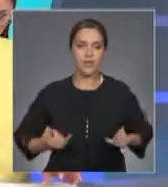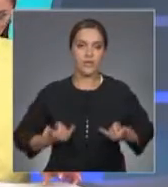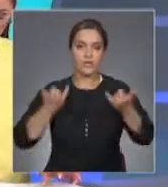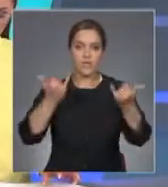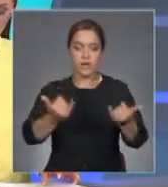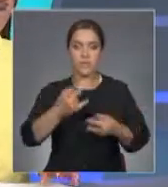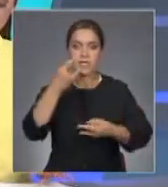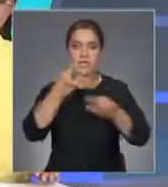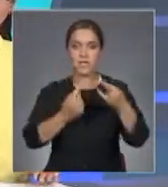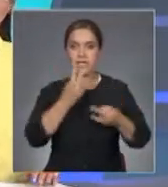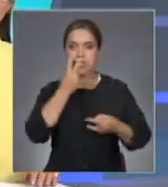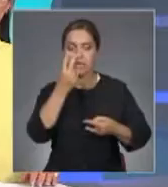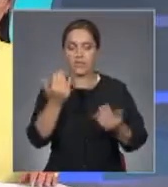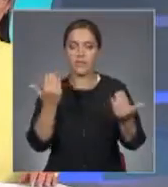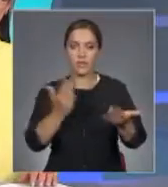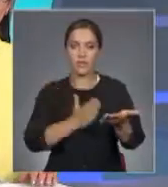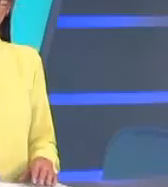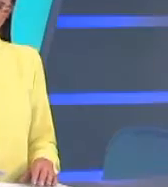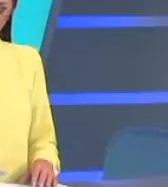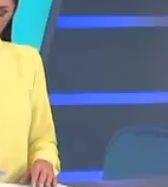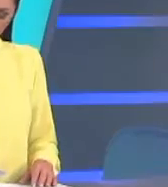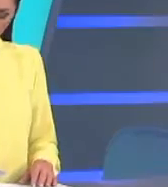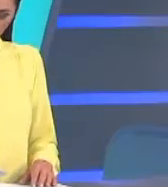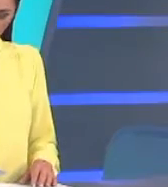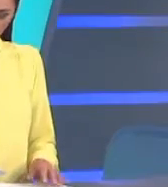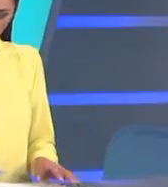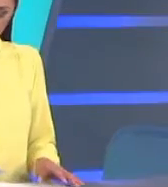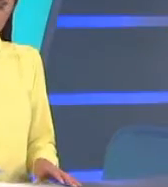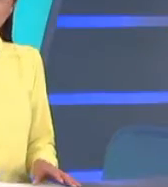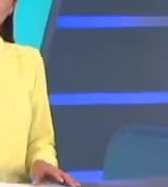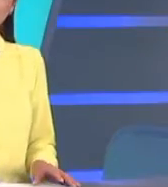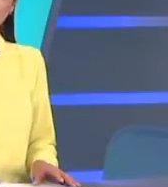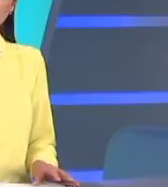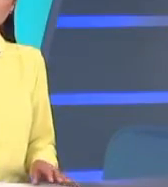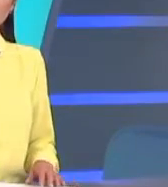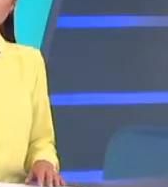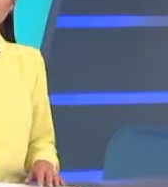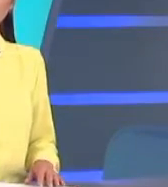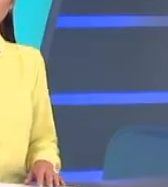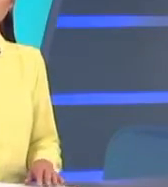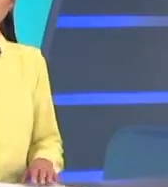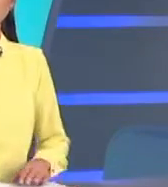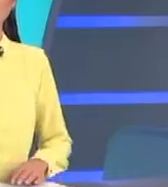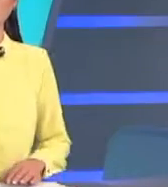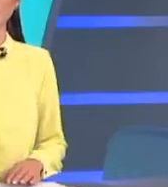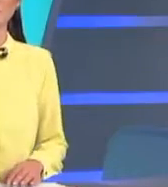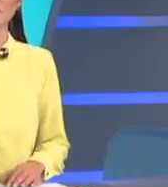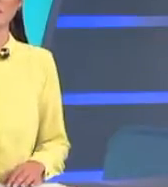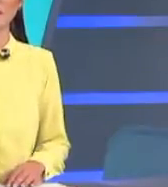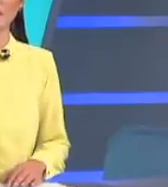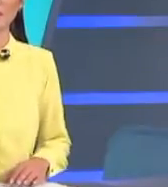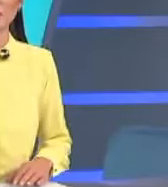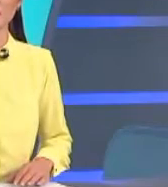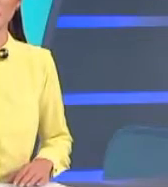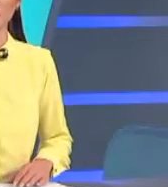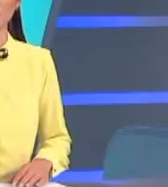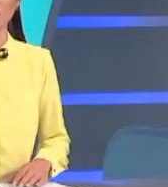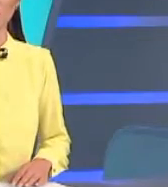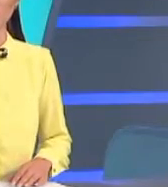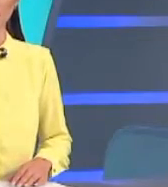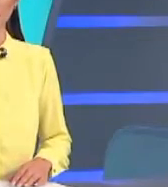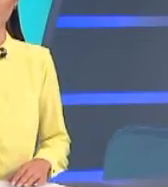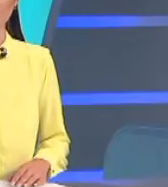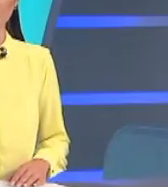Здравствуйте! В студии Злиха Сулейман и моя коллега Виктория Антонишина. Президент Казахстана Нурсултан Назарбаев представил активы